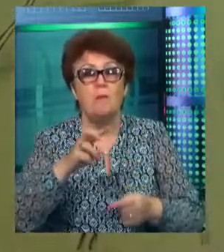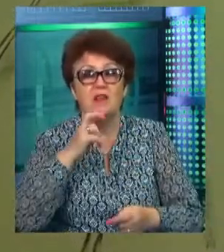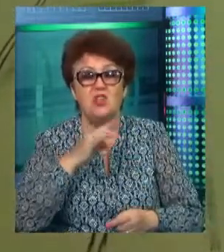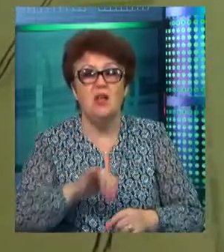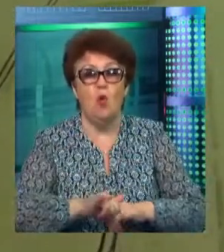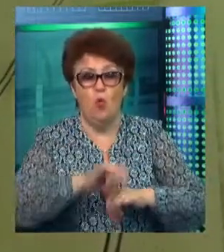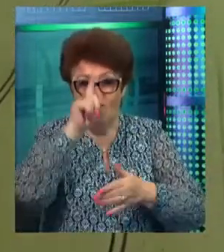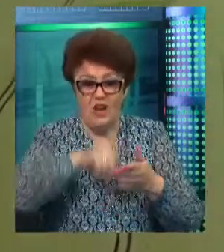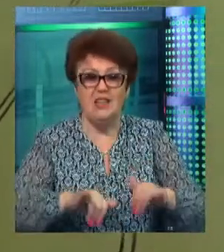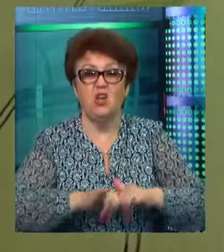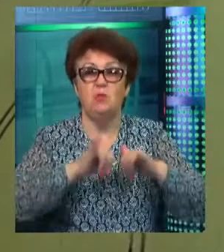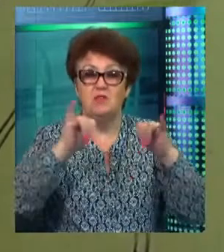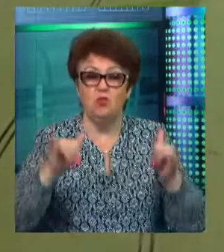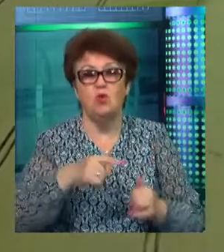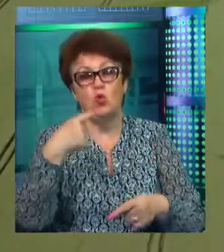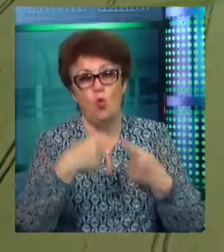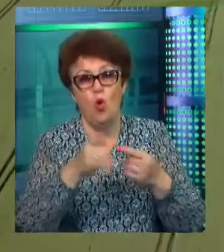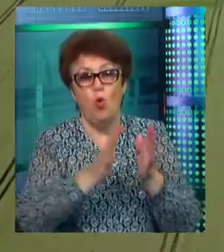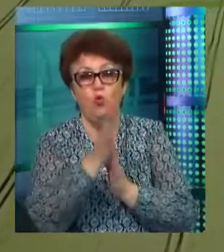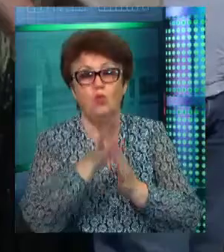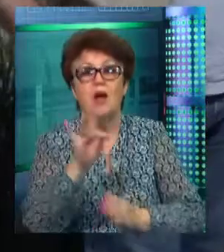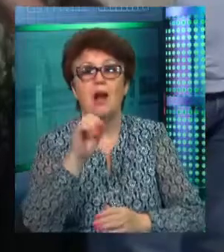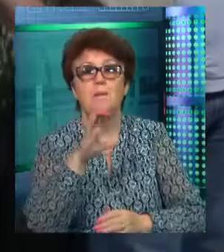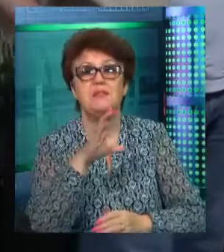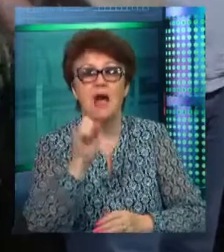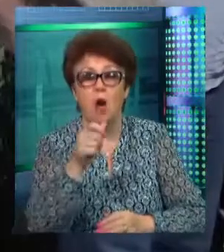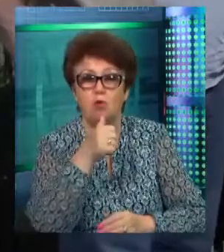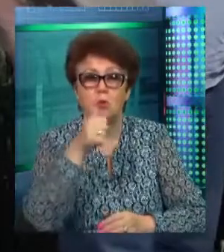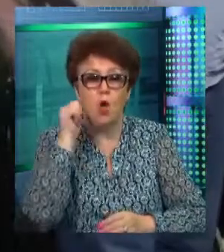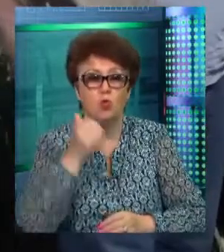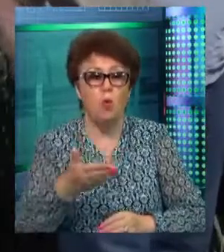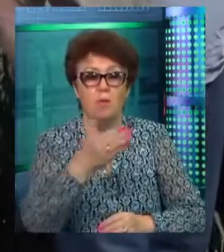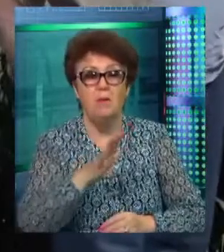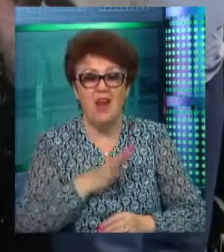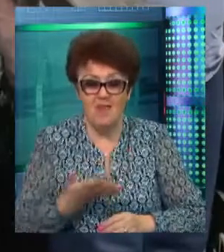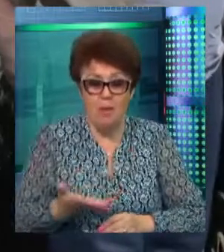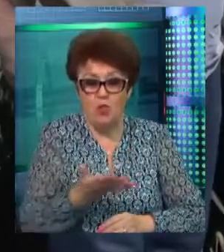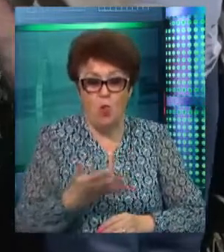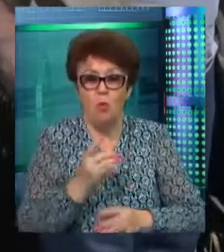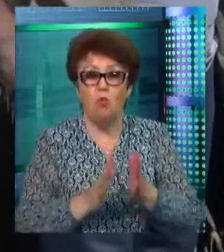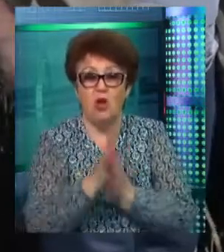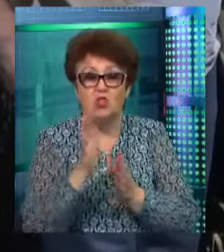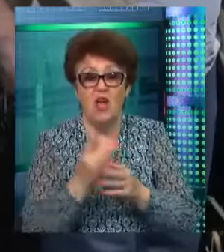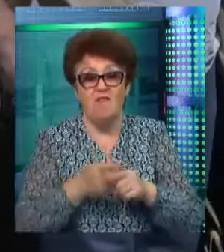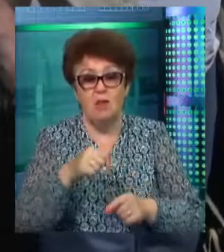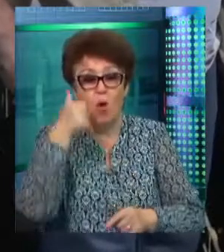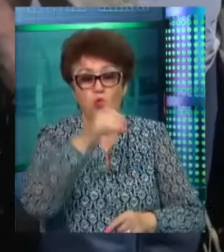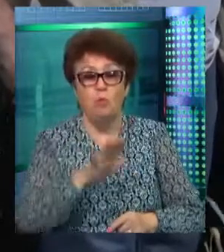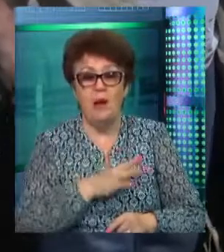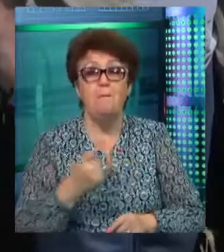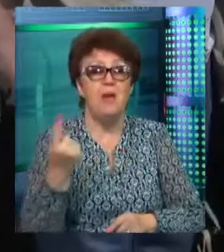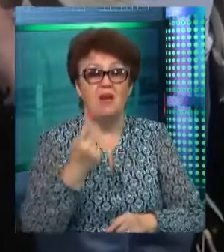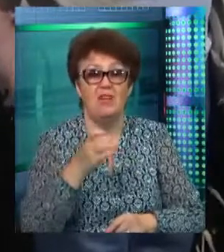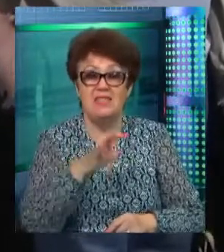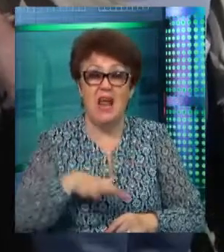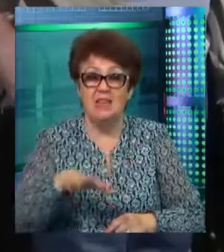производство и другой популярной культуры рапса в прошлом году мы были за пятерки урожаем тут вода была первая стране